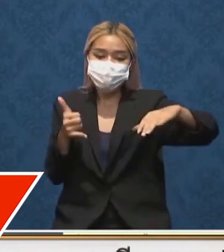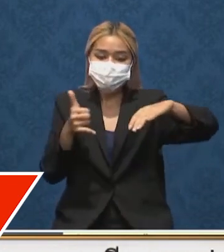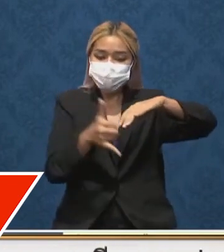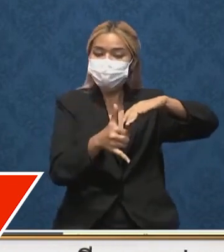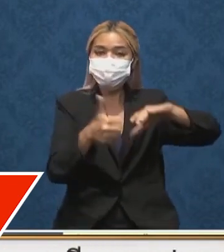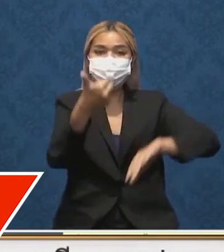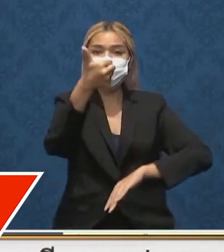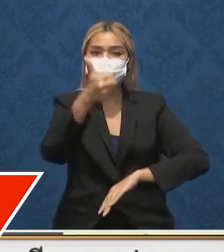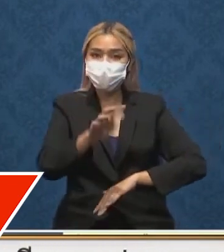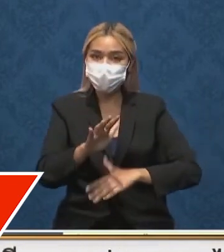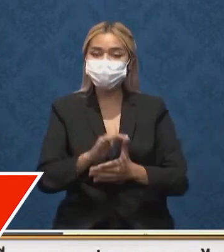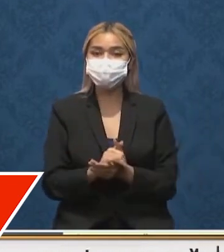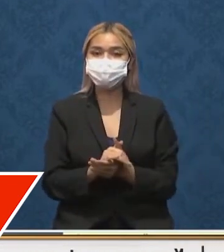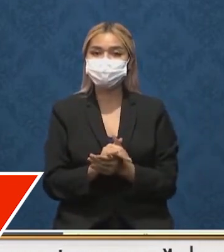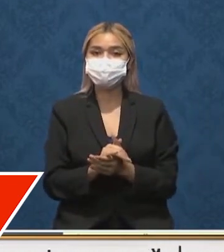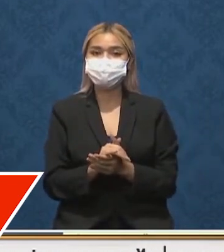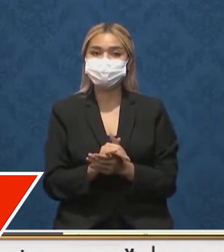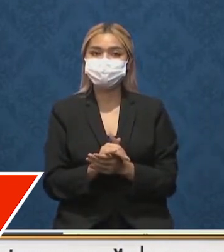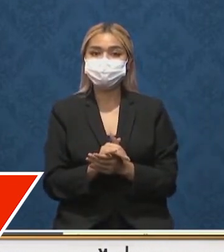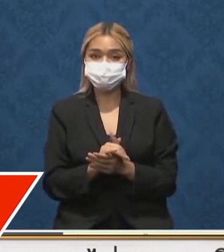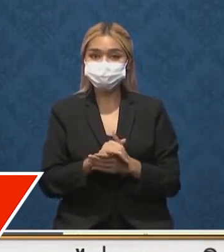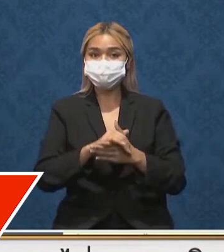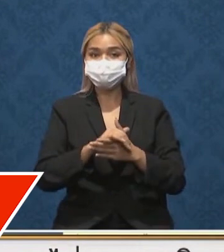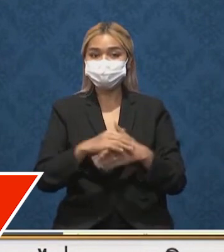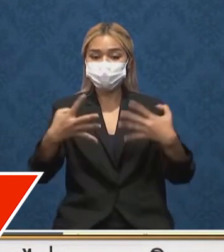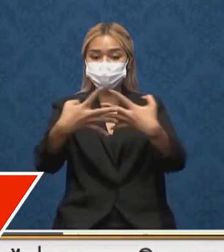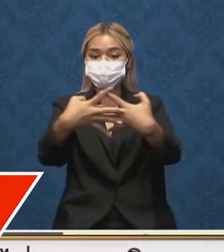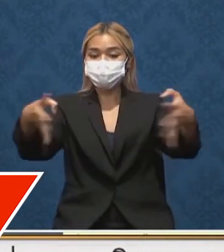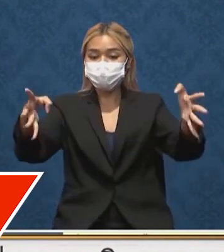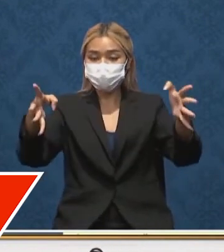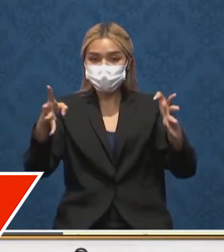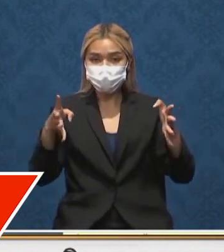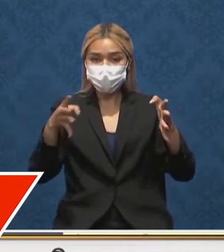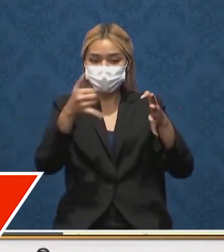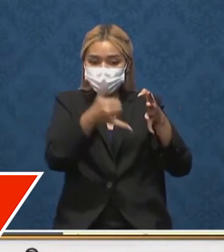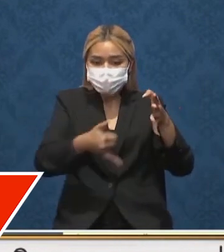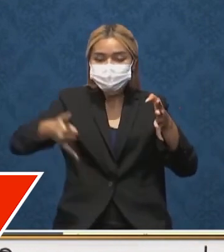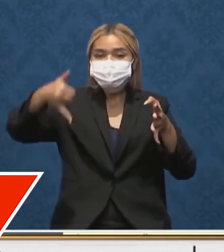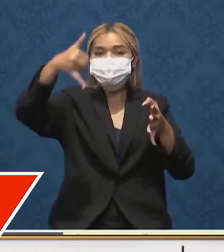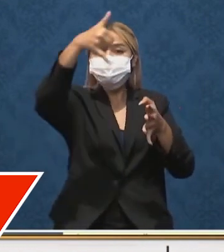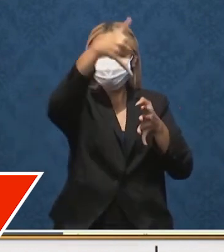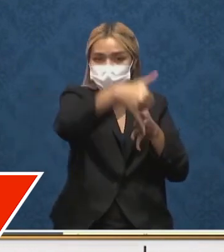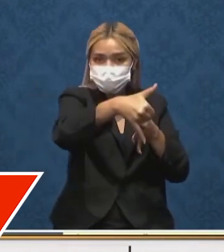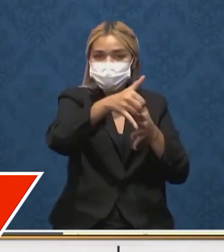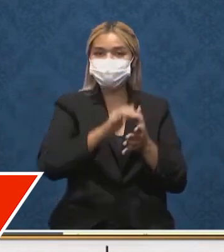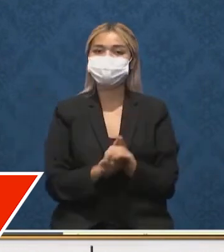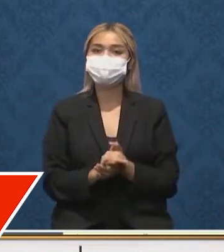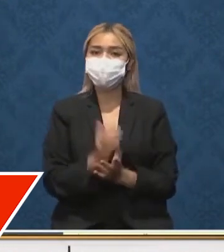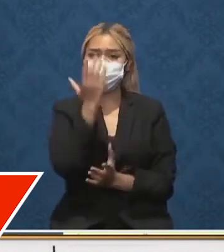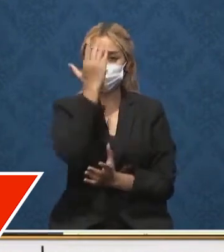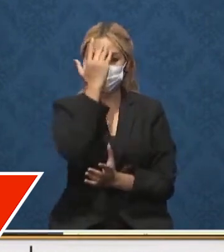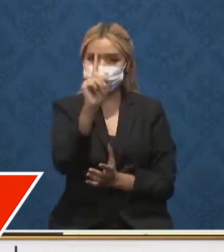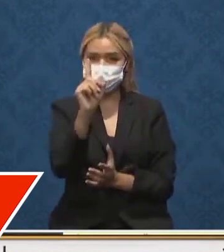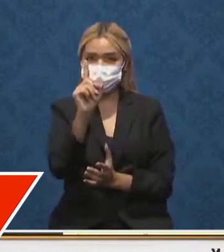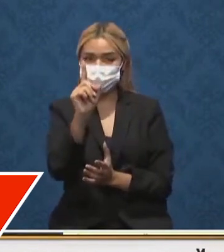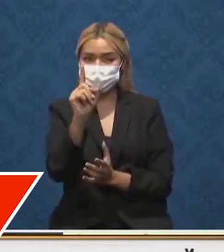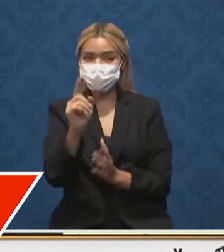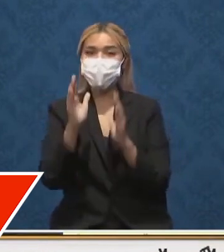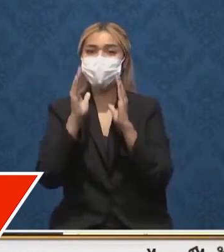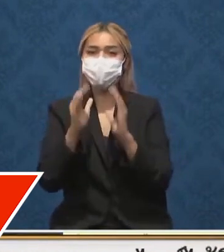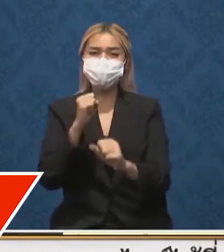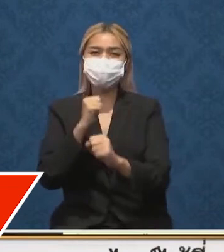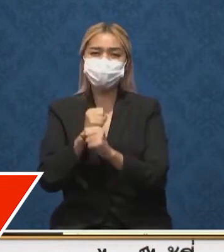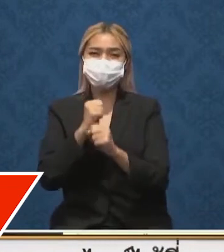รั้วซึ่งกลุ่มนายทุนได้สร้างขึ้นมาปรากฏการณ์แบบนี้มันเกิดขึ้นได้อย่าง